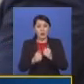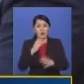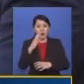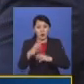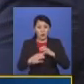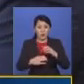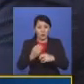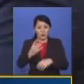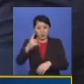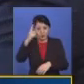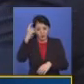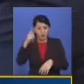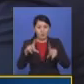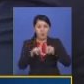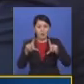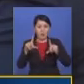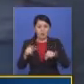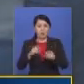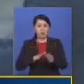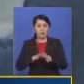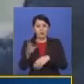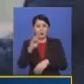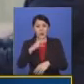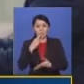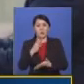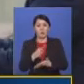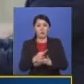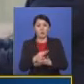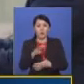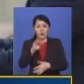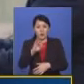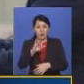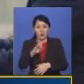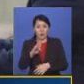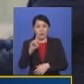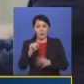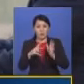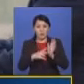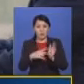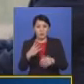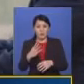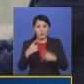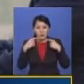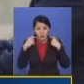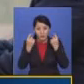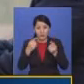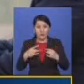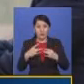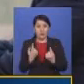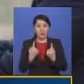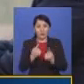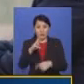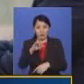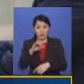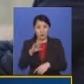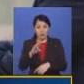Әрі Халықаралық Түркі Академиясының бұл атқарған жұмыстары туралы да есеп берді. Хәкім Абайдың 175 жылдық мерейтой аясында